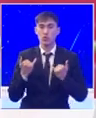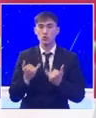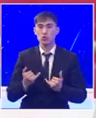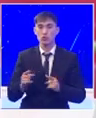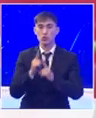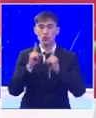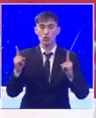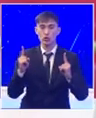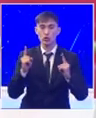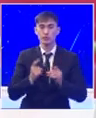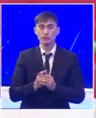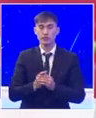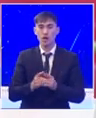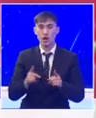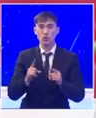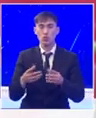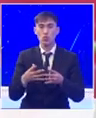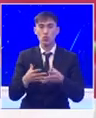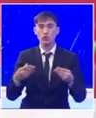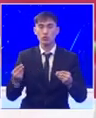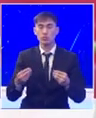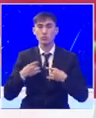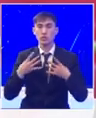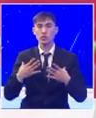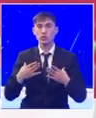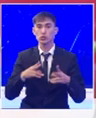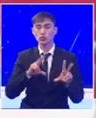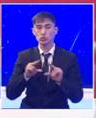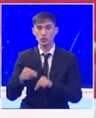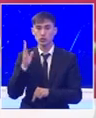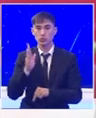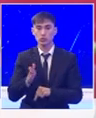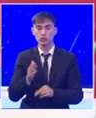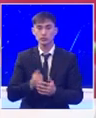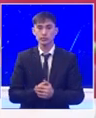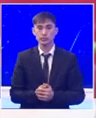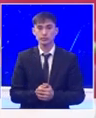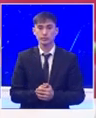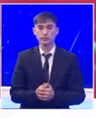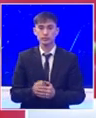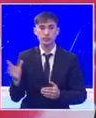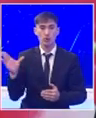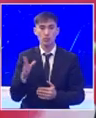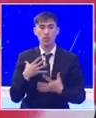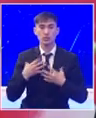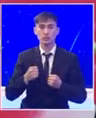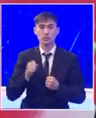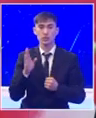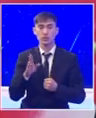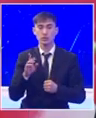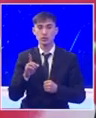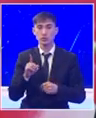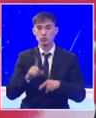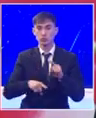ұлы мынау алғашқы көктем мерекесі құт береке әкесін бәріңе. Бастарың аман, бауырларың